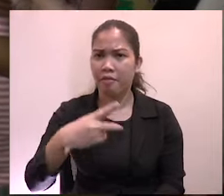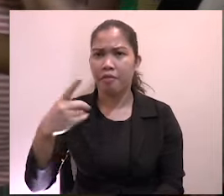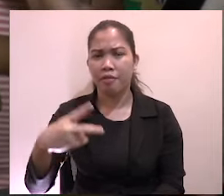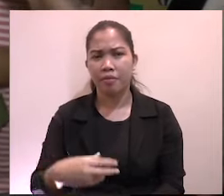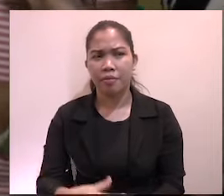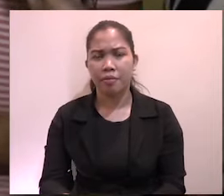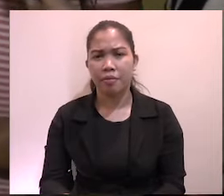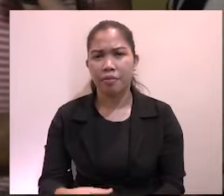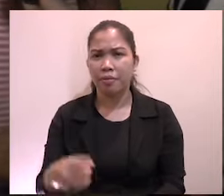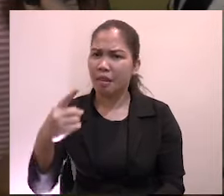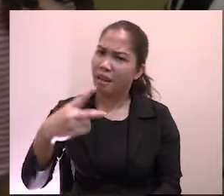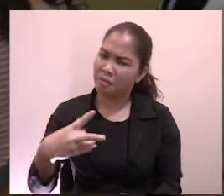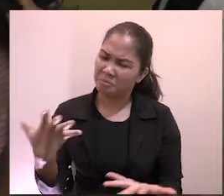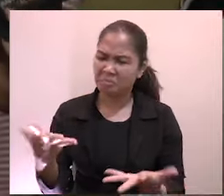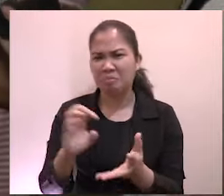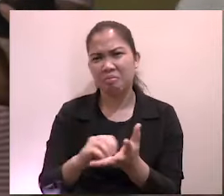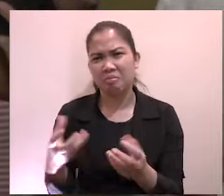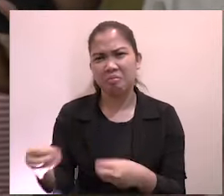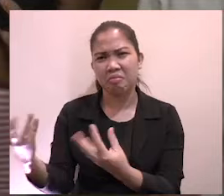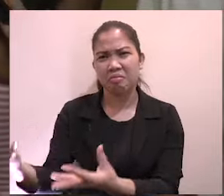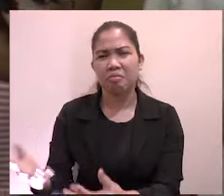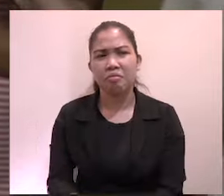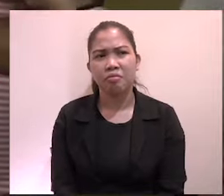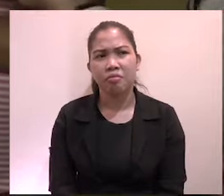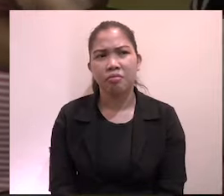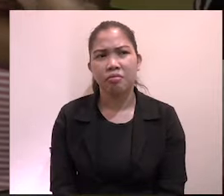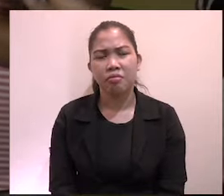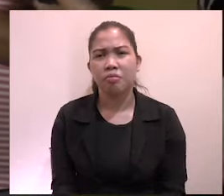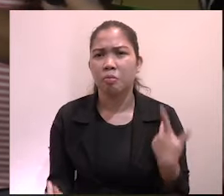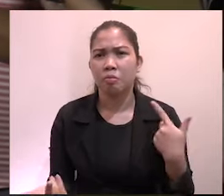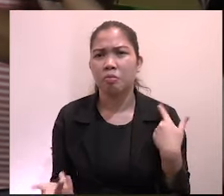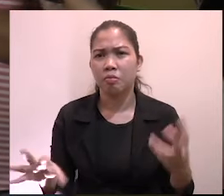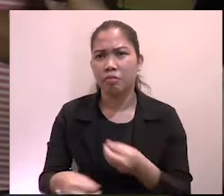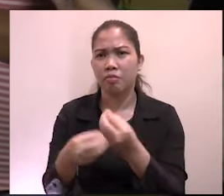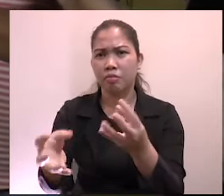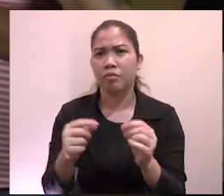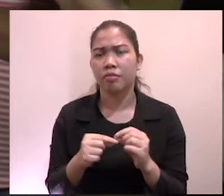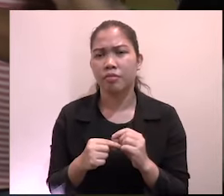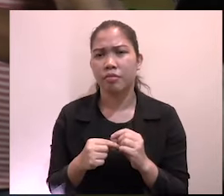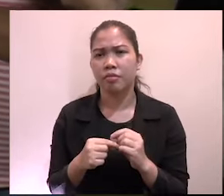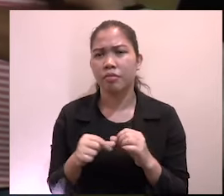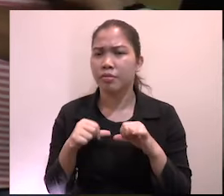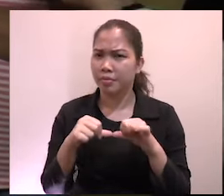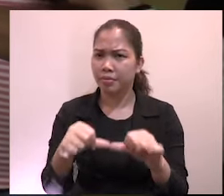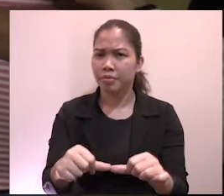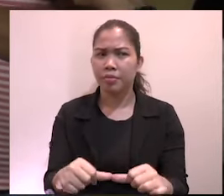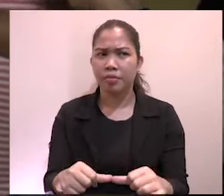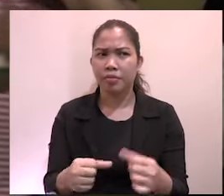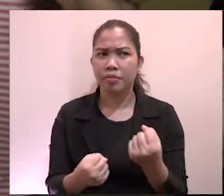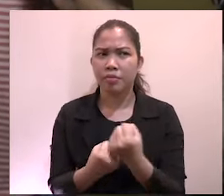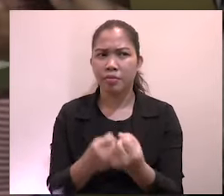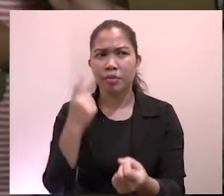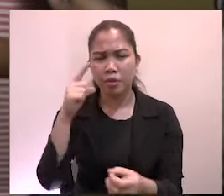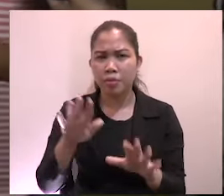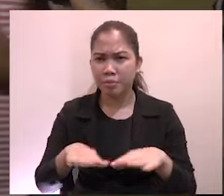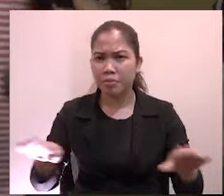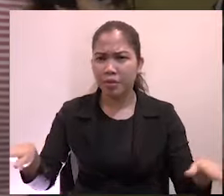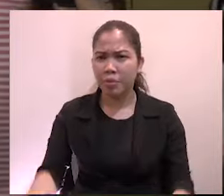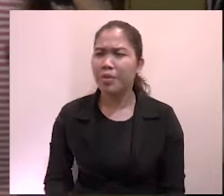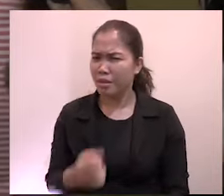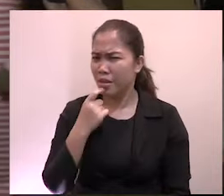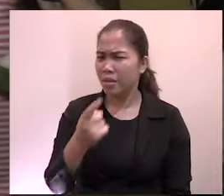Ikaw mag-press kung magkano ipapabaon mo. Kasi sa'yo, ikaw mag-bibig. Actually, yung 130 sobra-sobra lang sa mga bata eh. Di sabihin mo sa kanila,